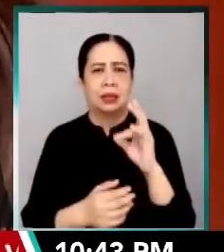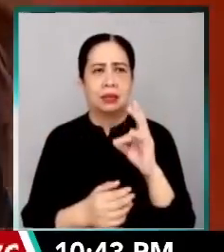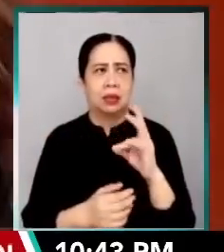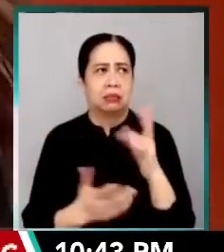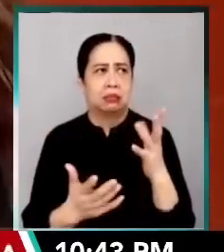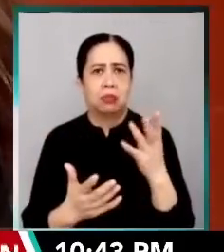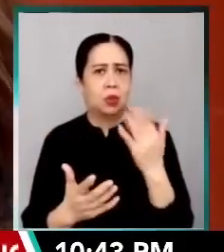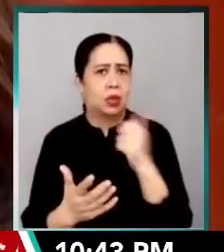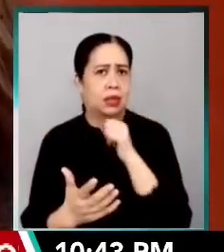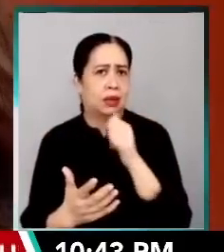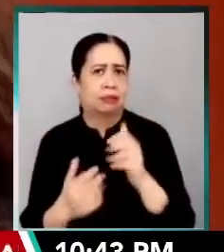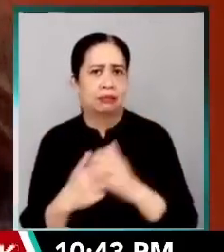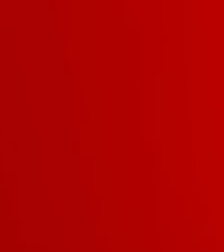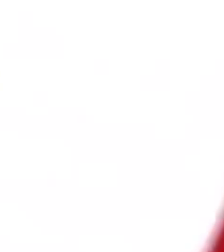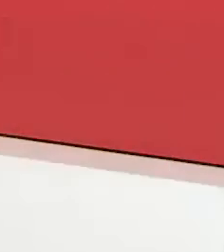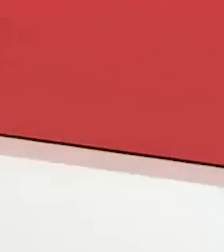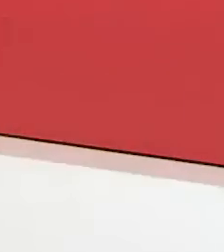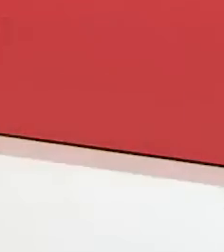not?